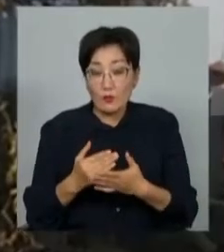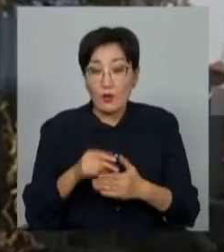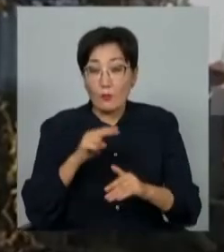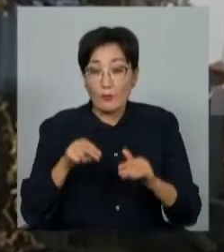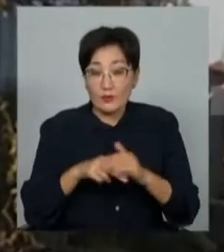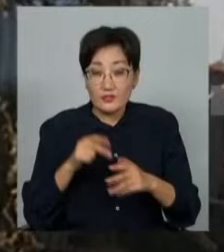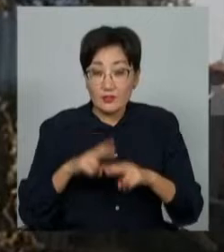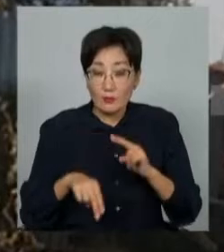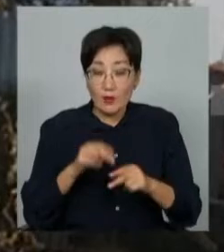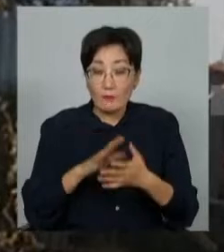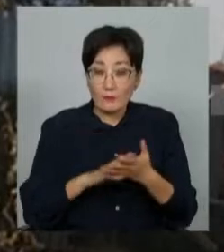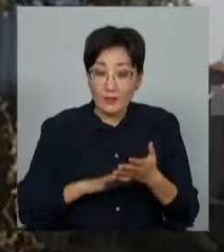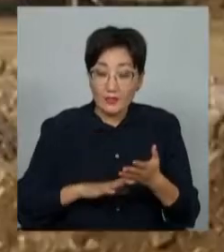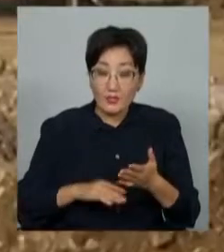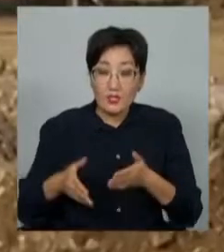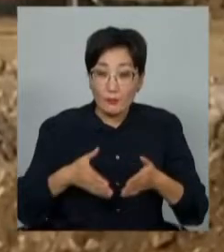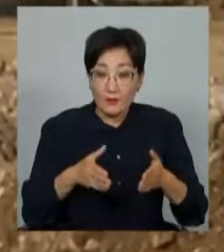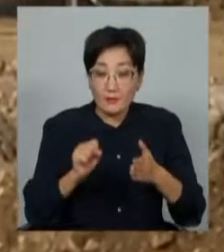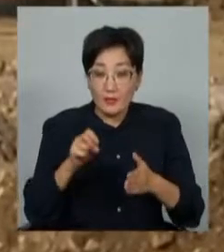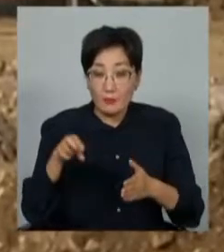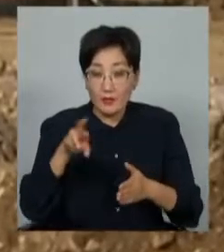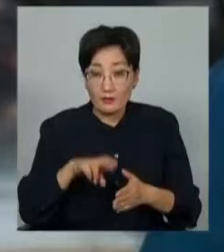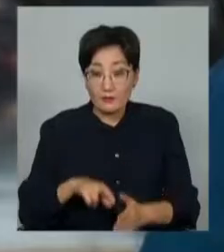строящимся продолжением проспекта Абая.